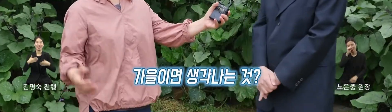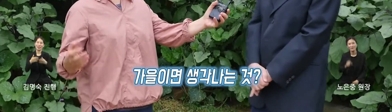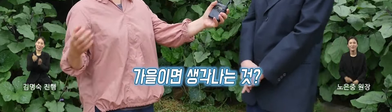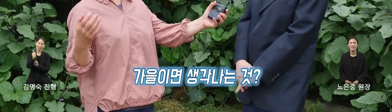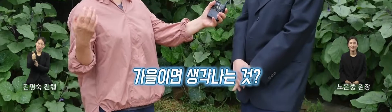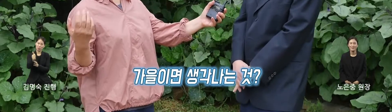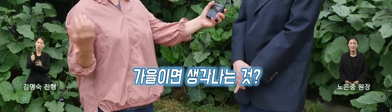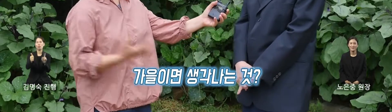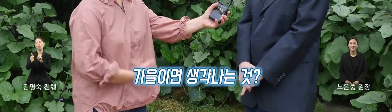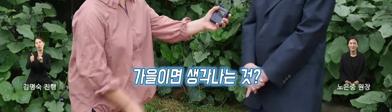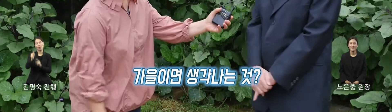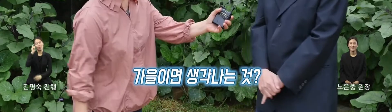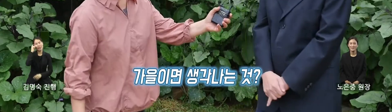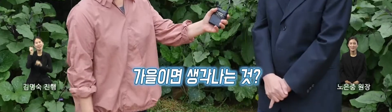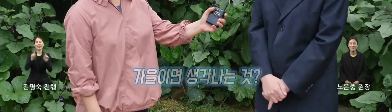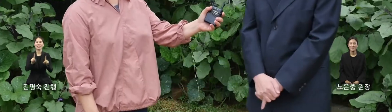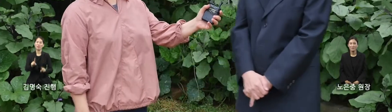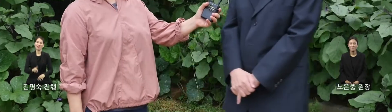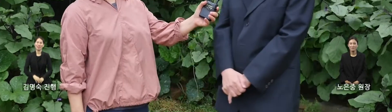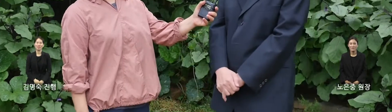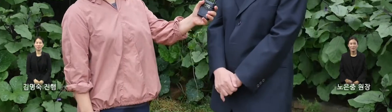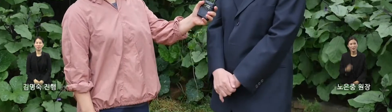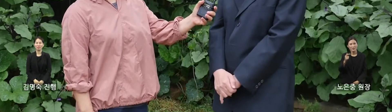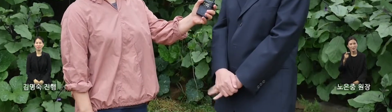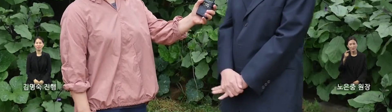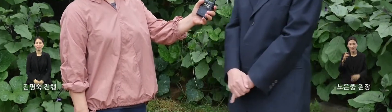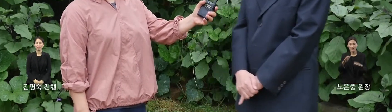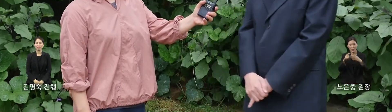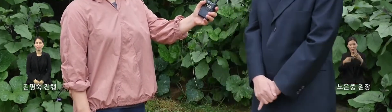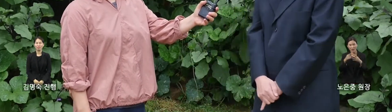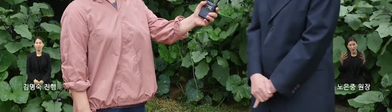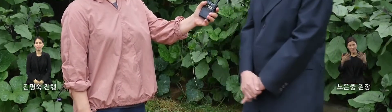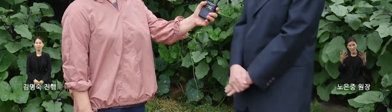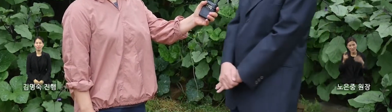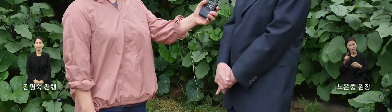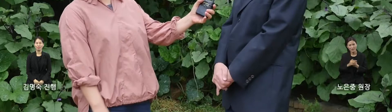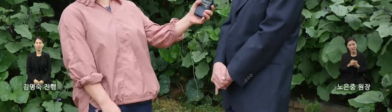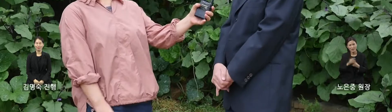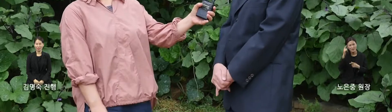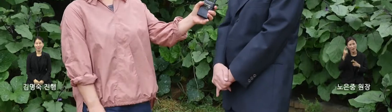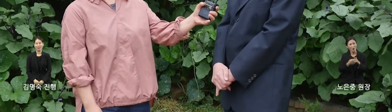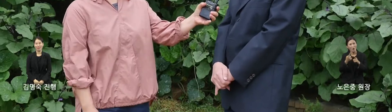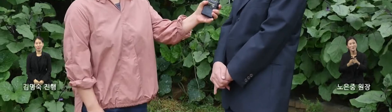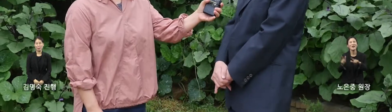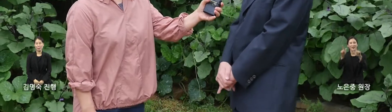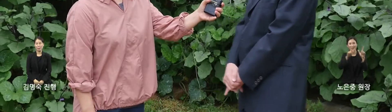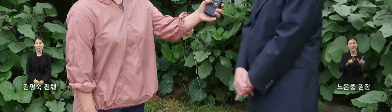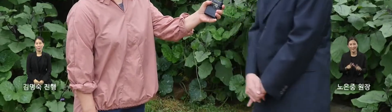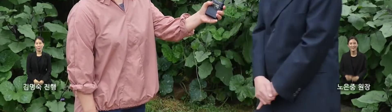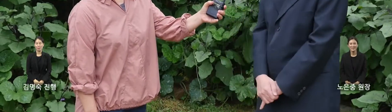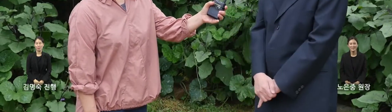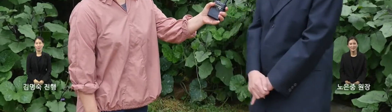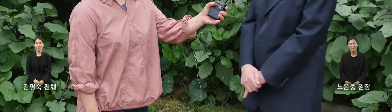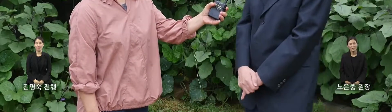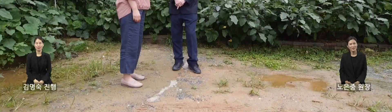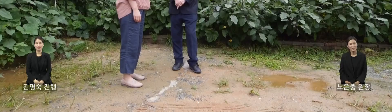원장님은 뭐가 제일 생각나세요? 가을에요? 저는 원래 생각 없이 사는 사람이라 별로 생각나는